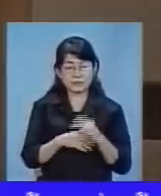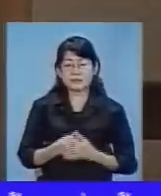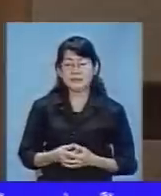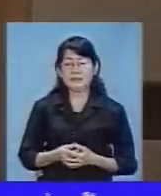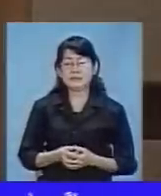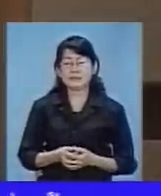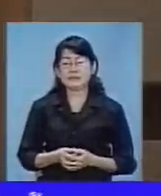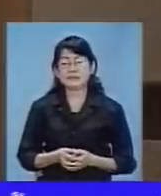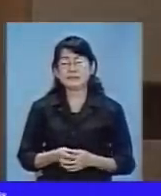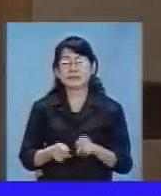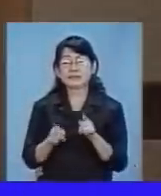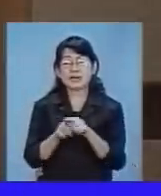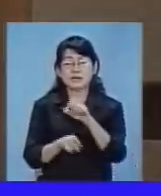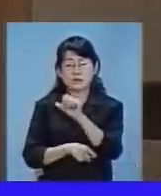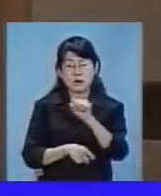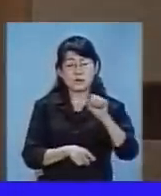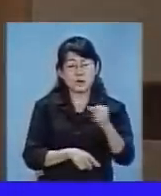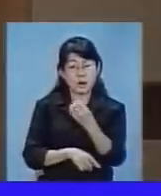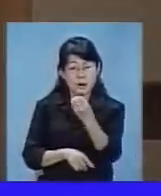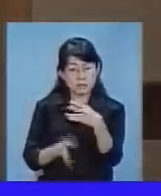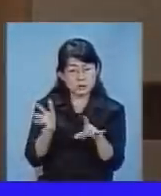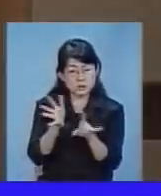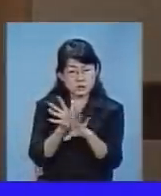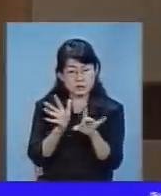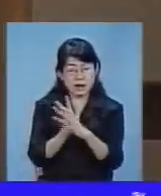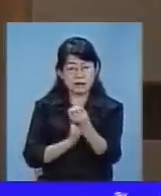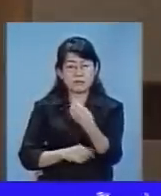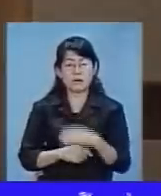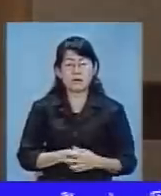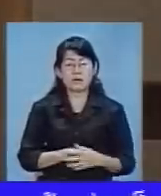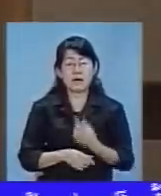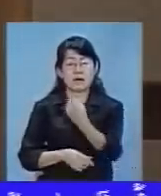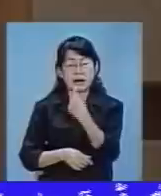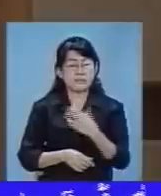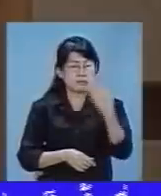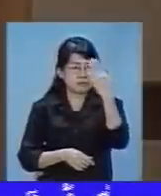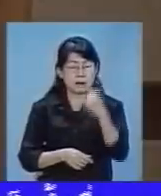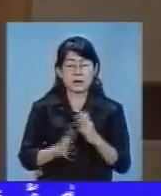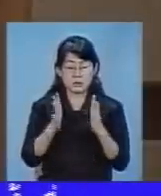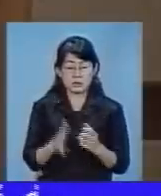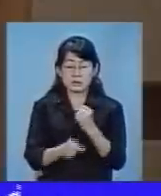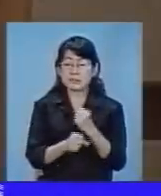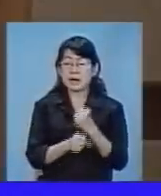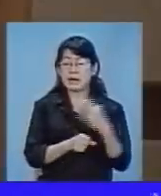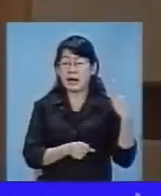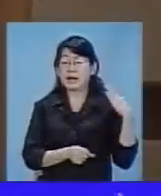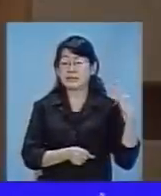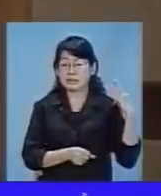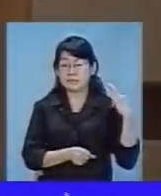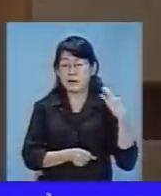ท่านพูดสุดท้ายนิดนึงว่าทำไมเจ้าหน้าที่อาสาเนี่ยเป็นเป้